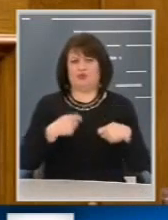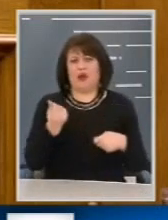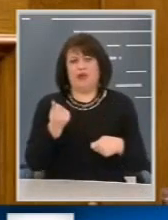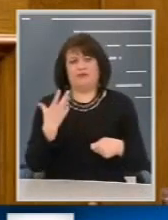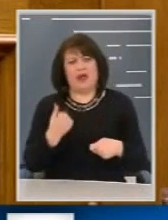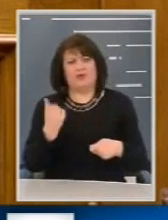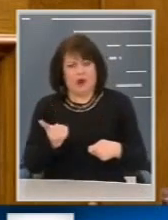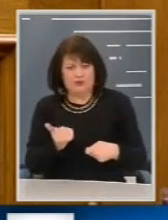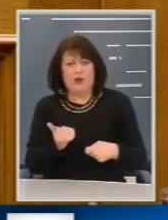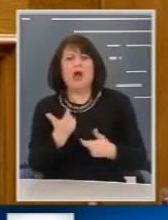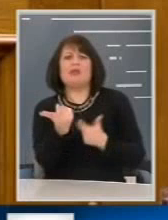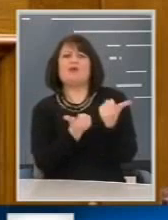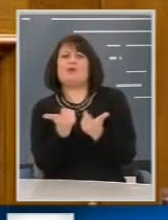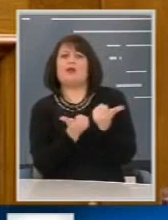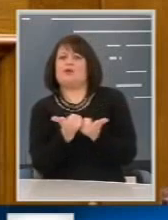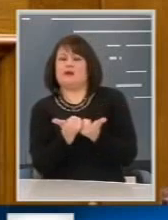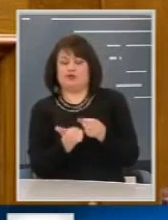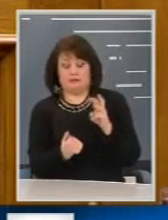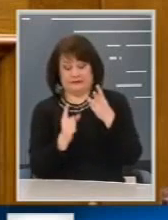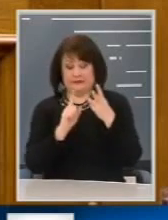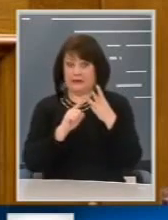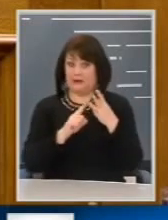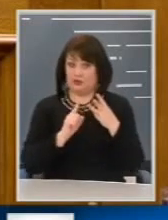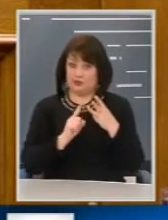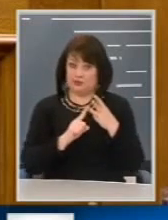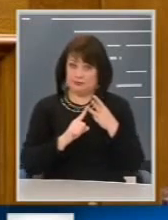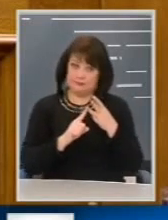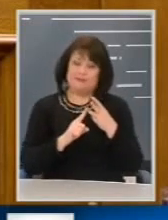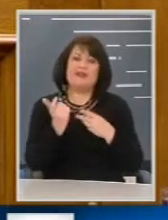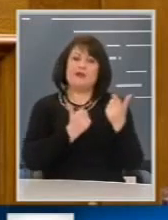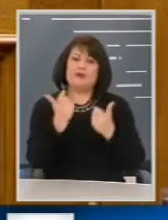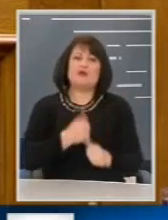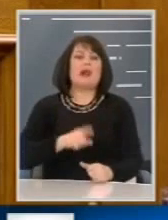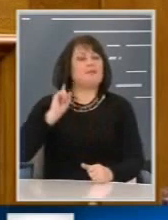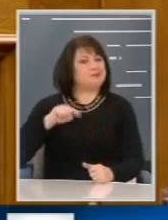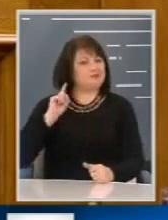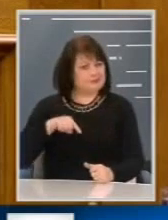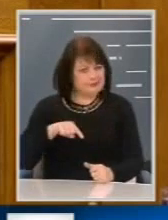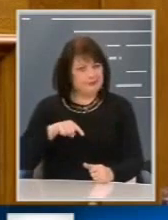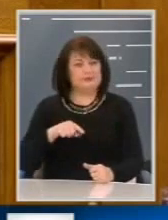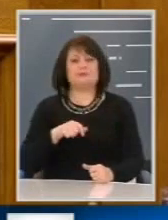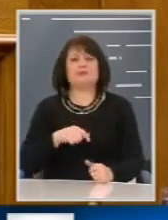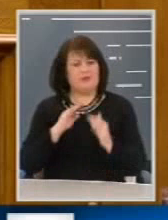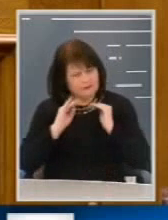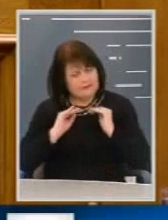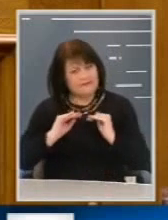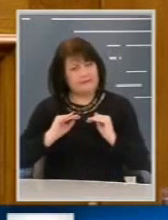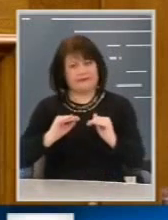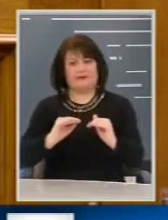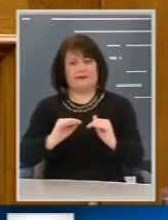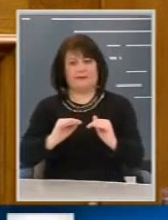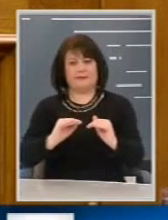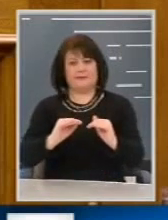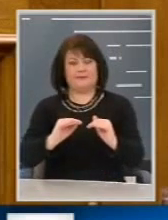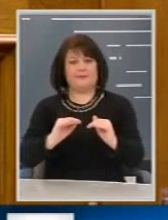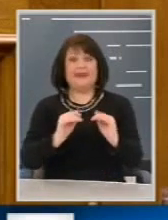άλλα επιχειρηματίες. Και τρίτον, ότι η παραβατική δανειοδότηση όχι απλώς εξακολούθησε να υπάρχει και